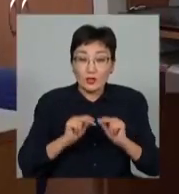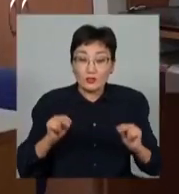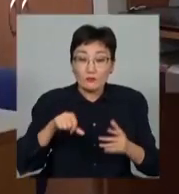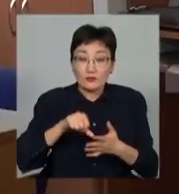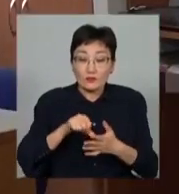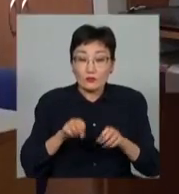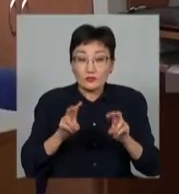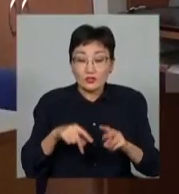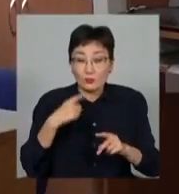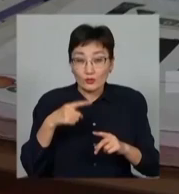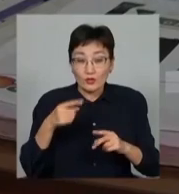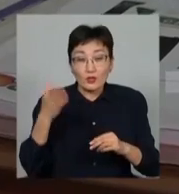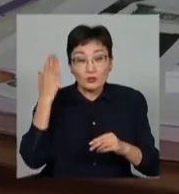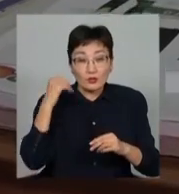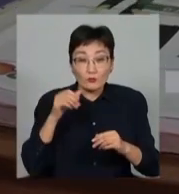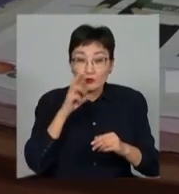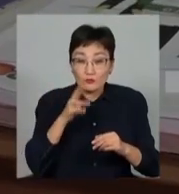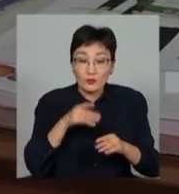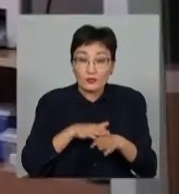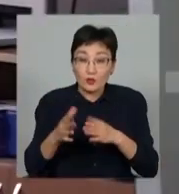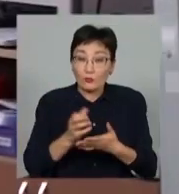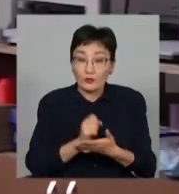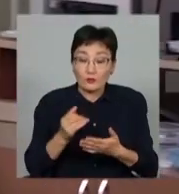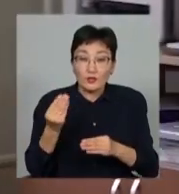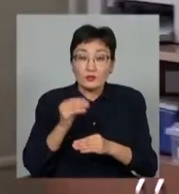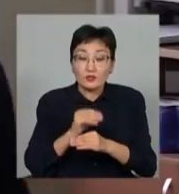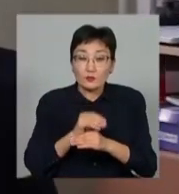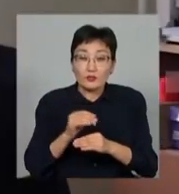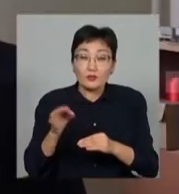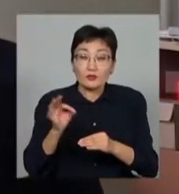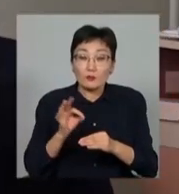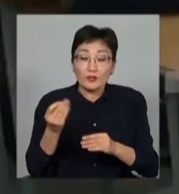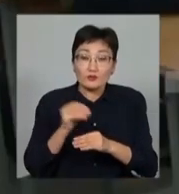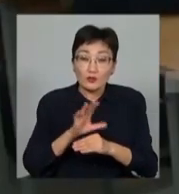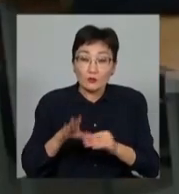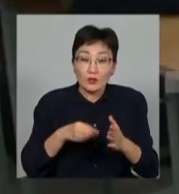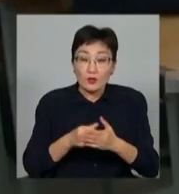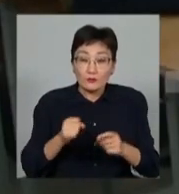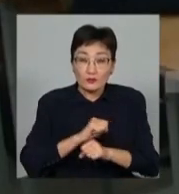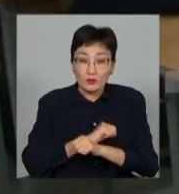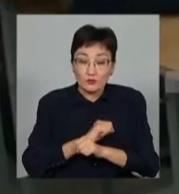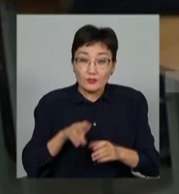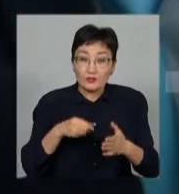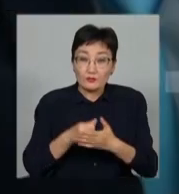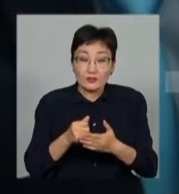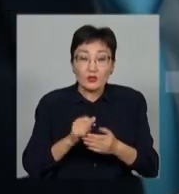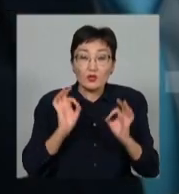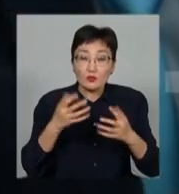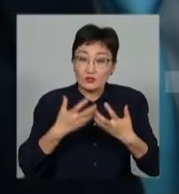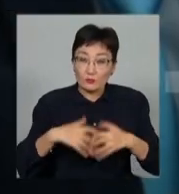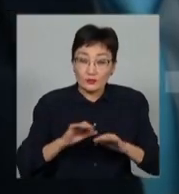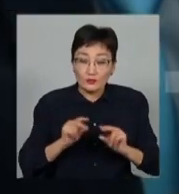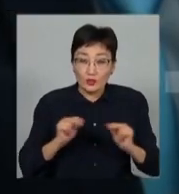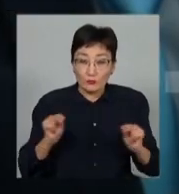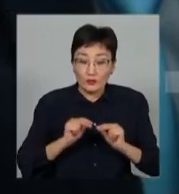мүше. Мамандардың сөзінше былтыр жалақыларын толық алмаған, қосымша үстемақылар берілмеген, сауықтыру жәрдемақысы дұрыс есептелмеген ұстаздар